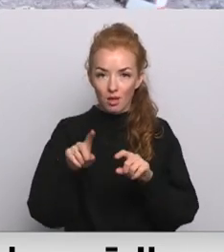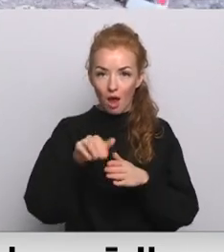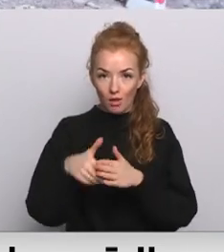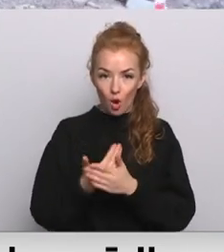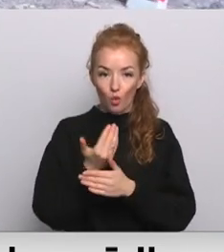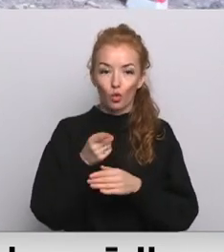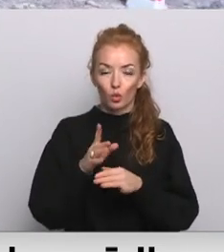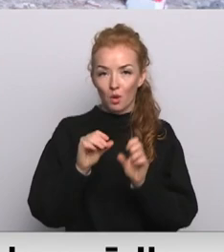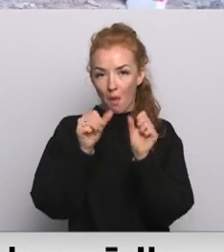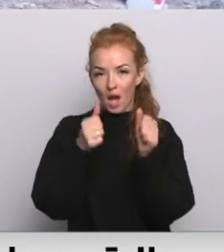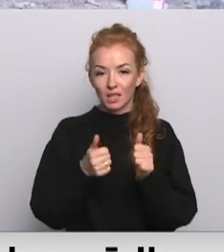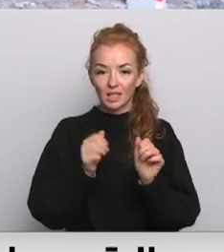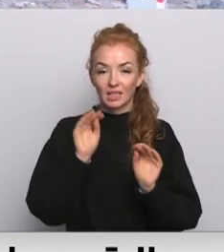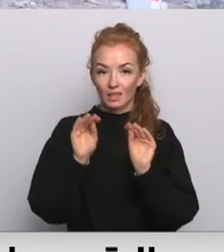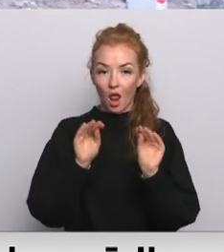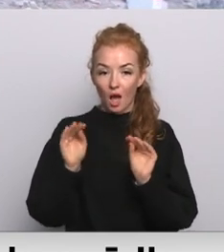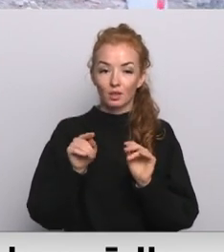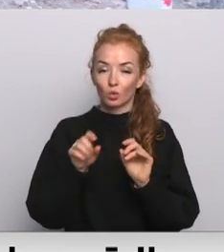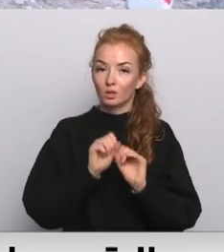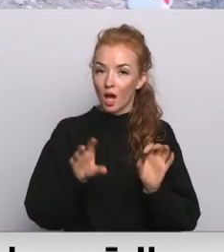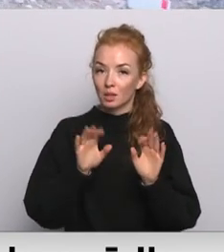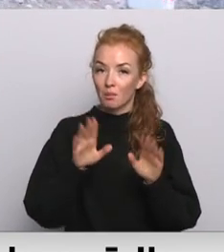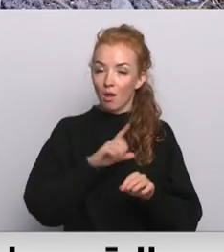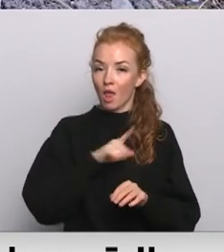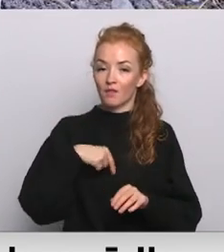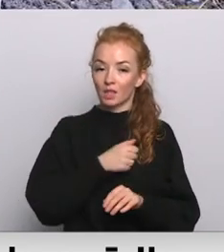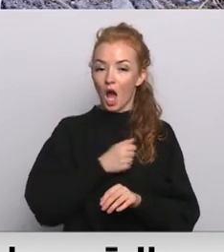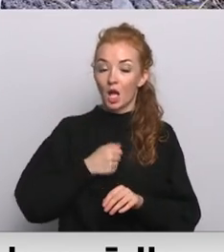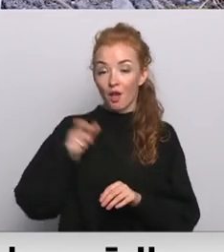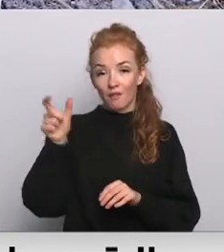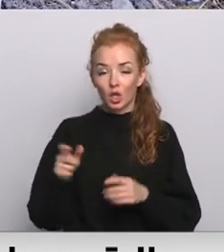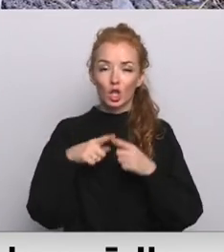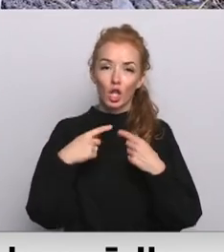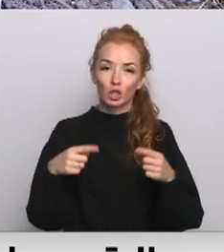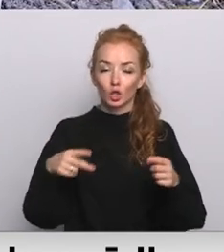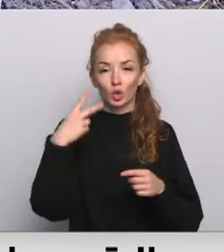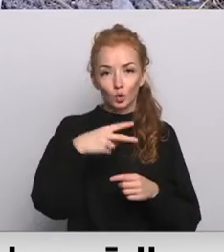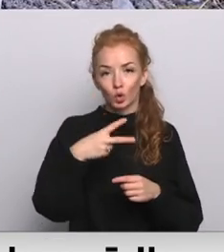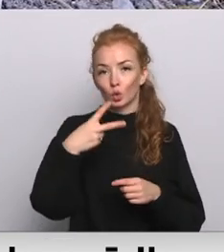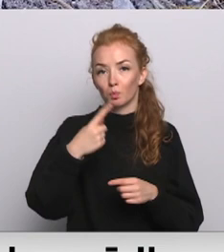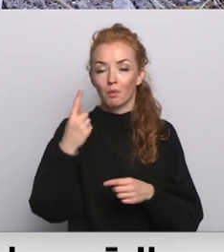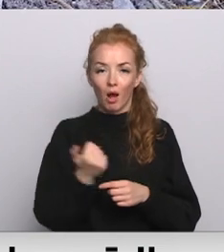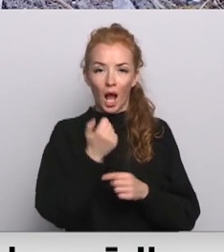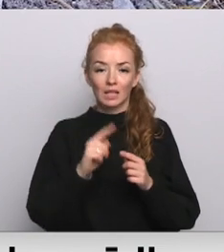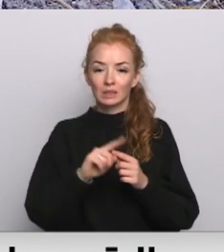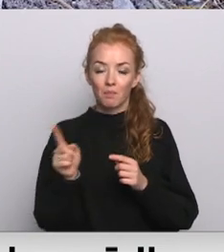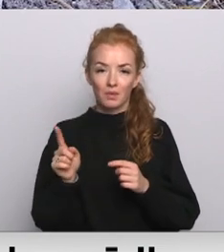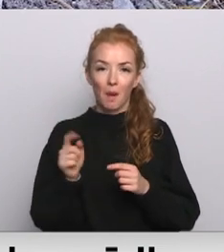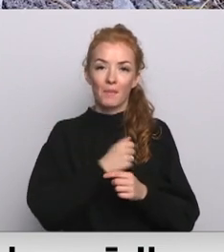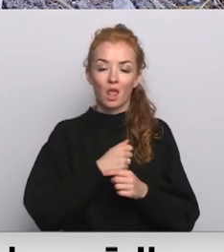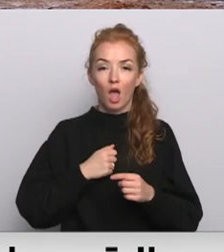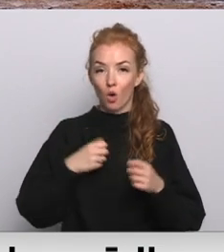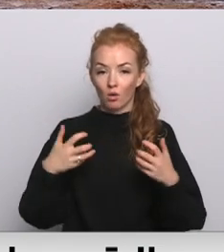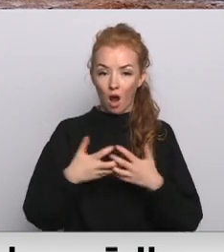veidota mākslinieciska instalācija, kas stāstīs par Latvijas karavīru dažādos 20. Un 21. Gadsimta militārijos